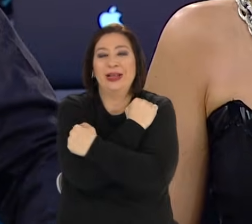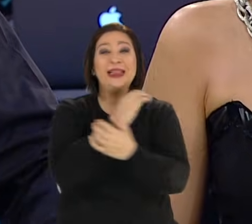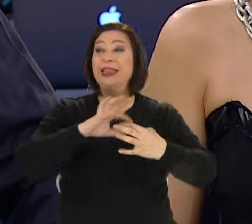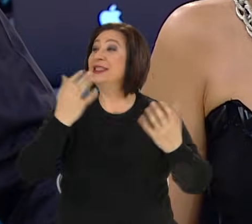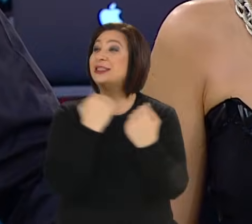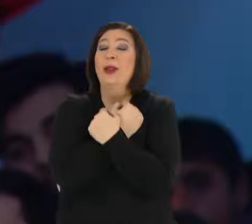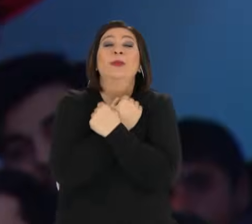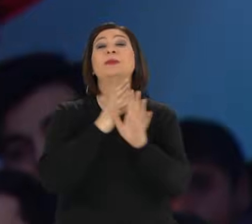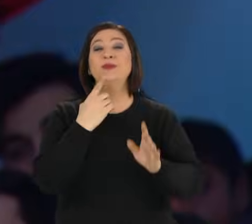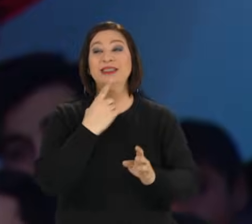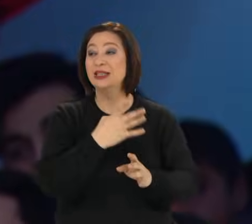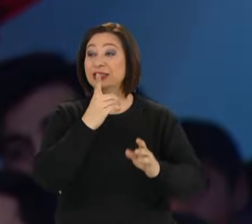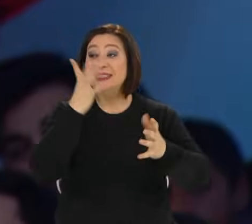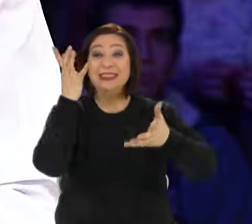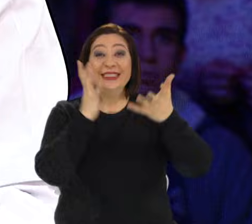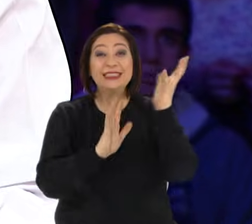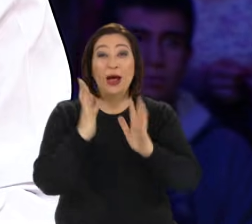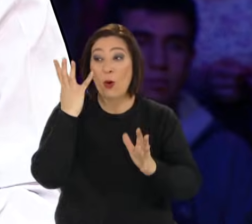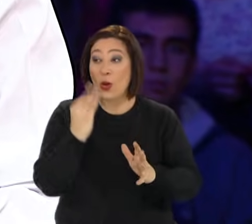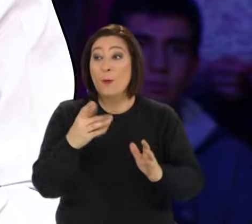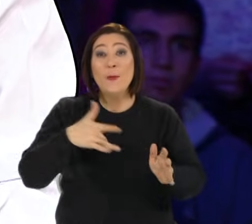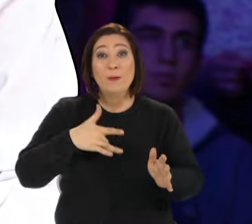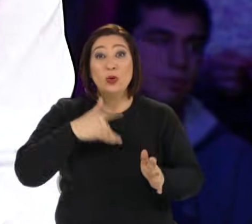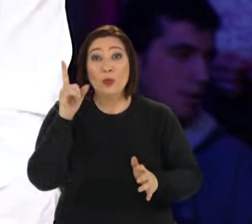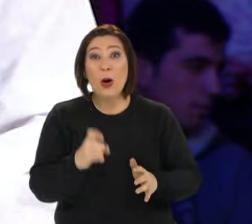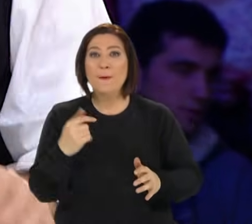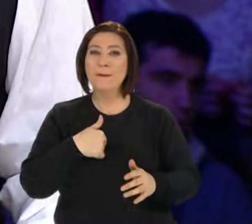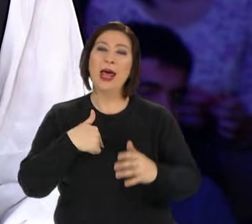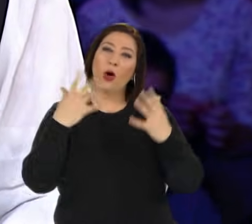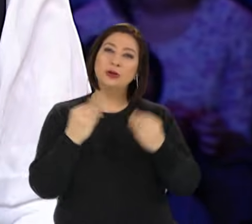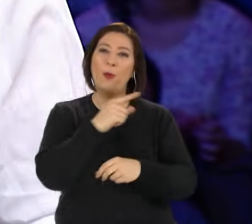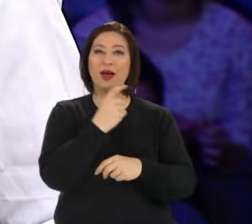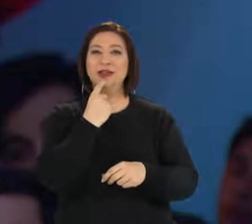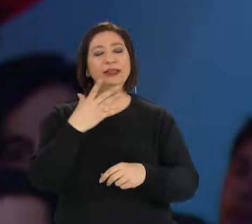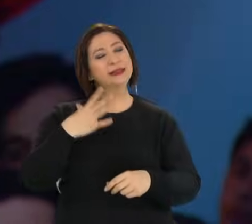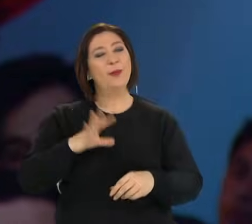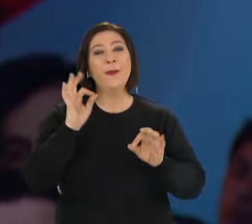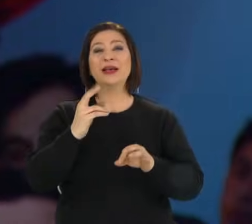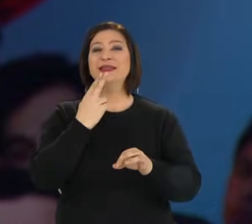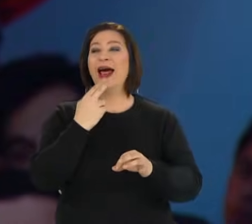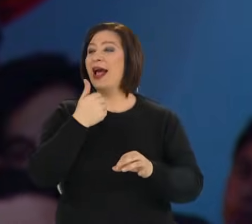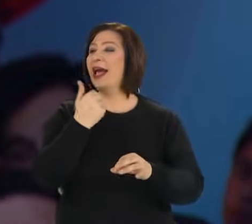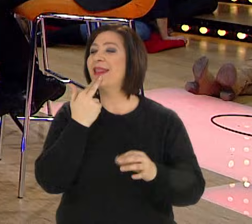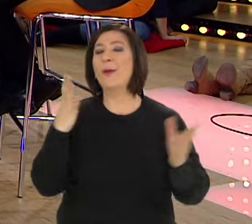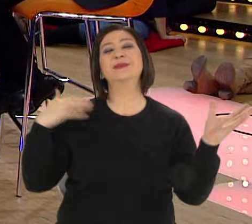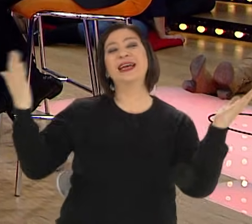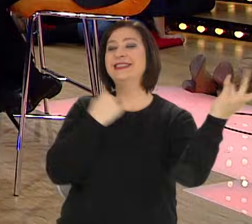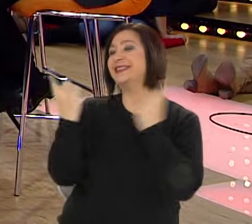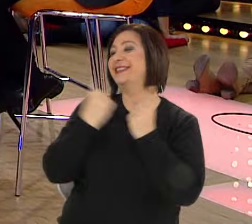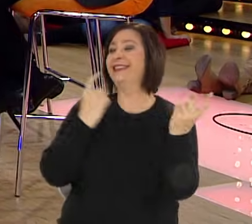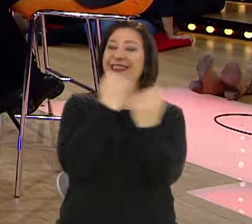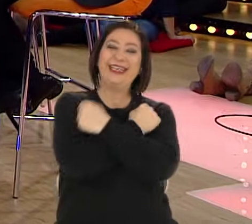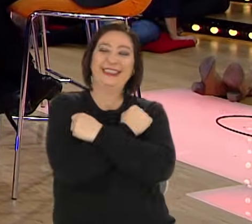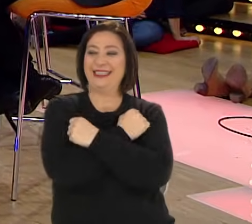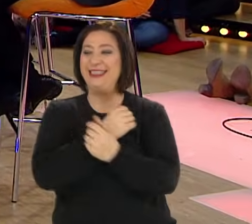sarılmadım demeyeceksin. Abi çınar ol, adam git, çınar sarıl olmaktan memnun mu? Ben olsam o yaşta isterim ki hep kızlar kadınlar gelip bana sarılsın. Bak